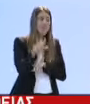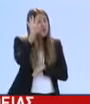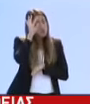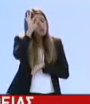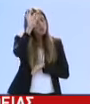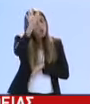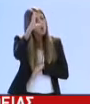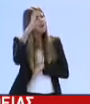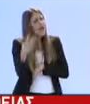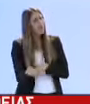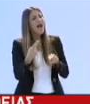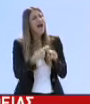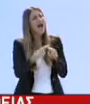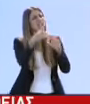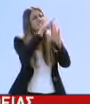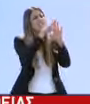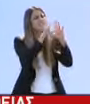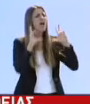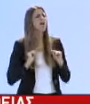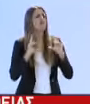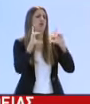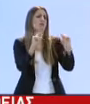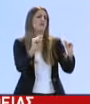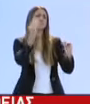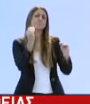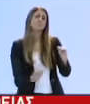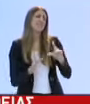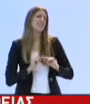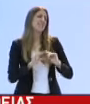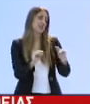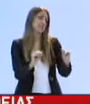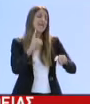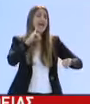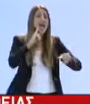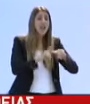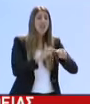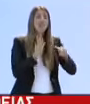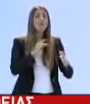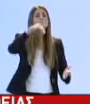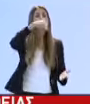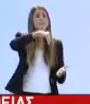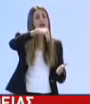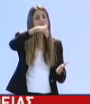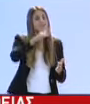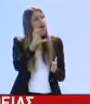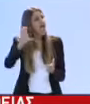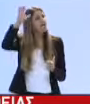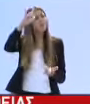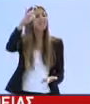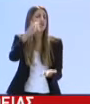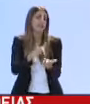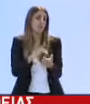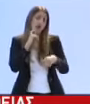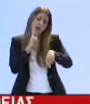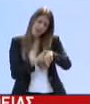κοινές θεμελιώδεις αξίες. Και η Ελλάδα να πρωταγωνιστεί στον πυρήνα μιας πράγματι ασθενούς ημέρα